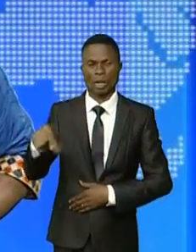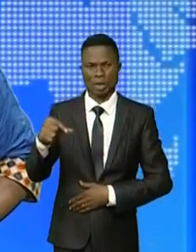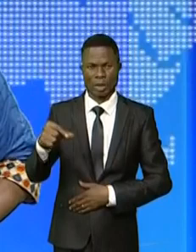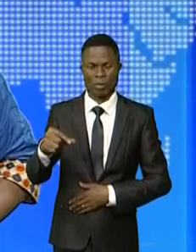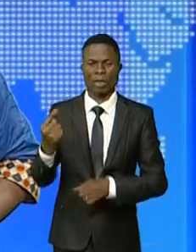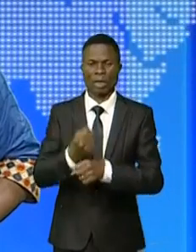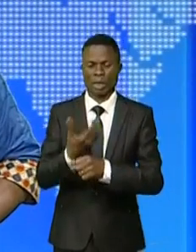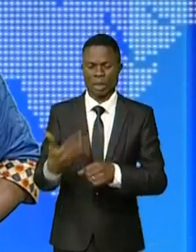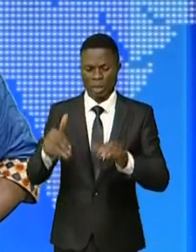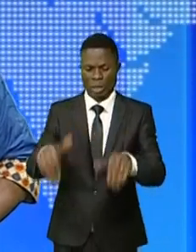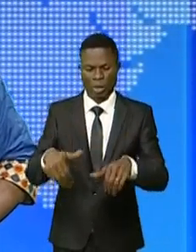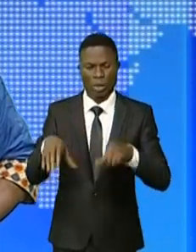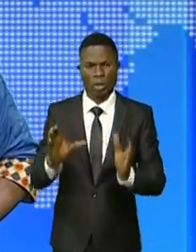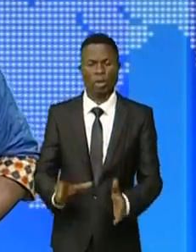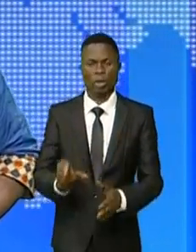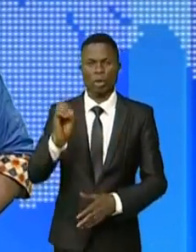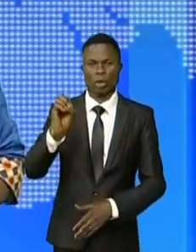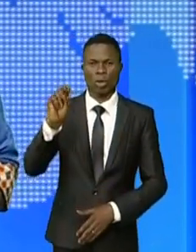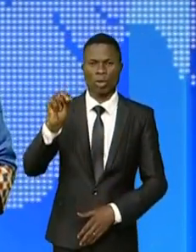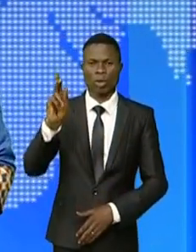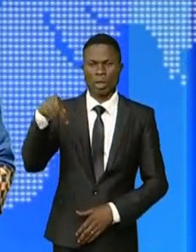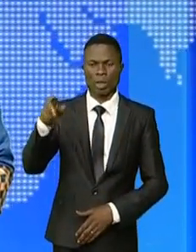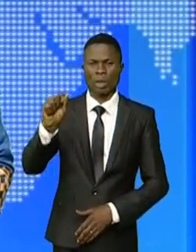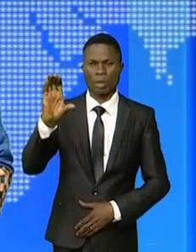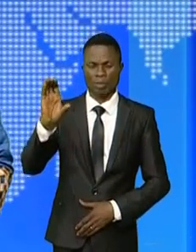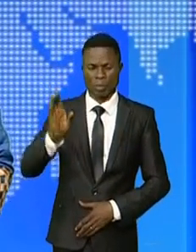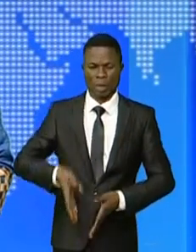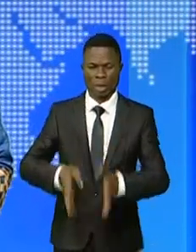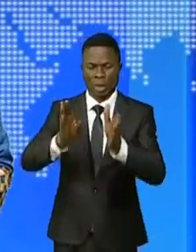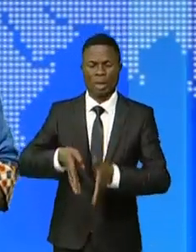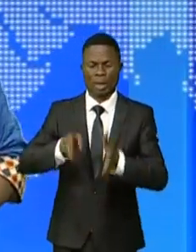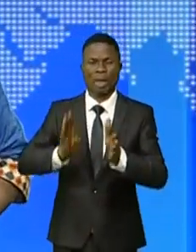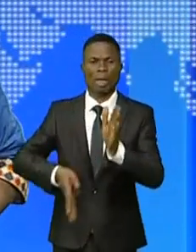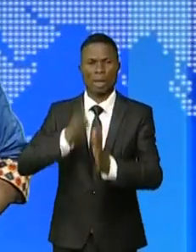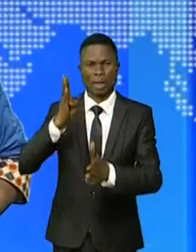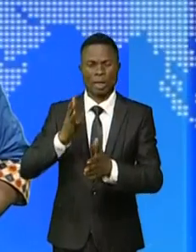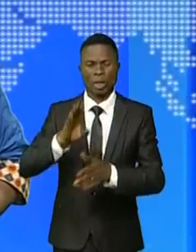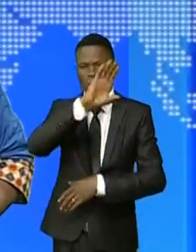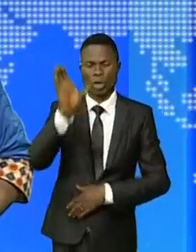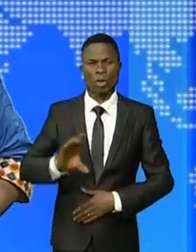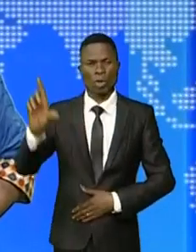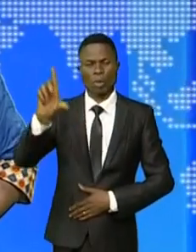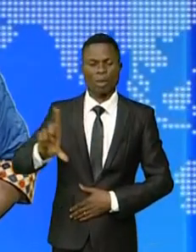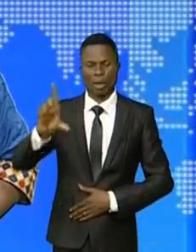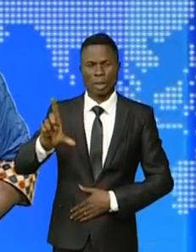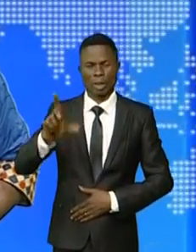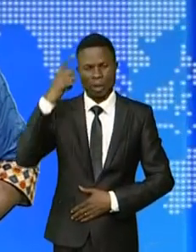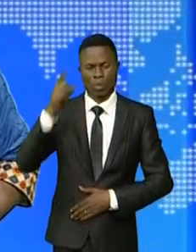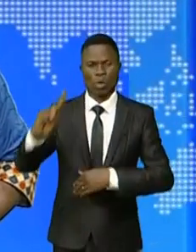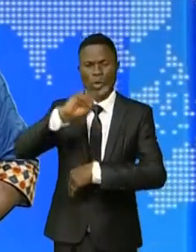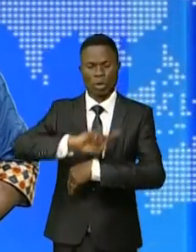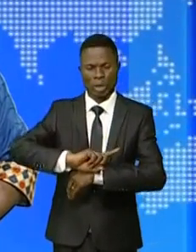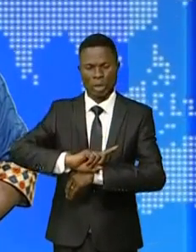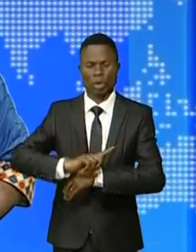produits agricoles du Congo, ONAPAC. C'était à la 14e rue dans la commune de Limété, en prélude de la journée mondiale